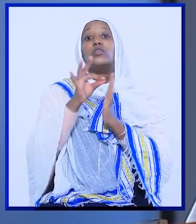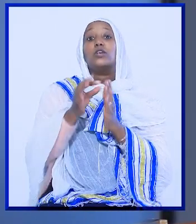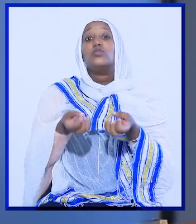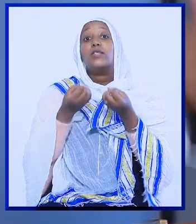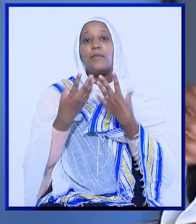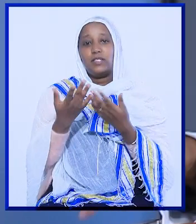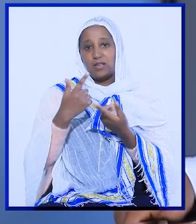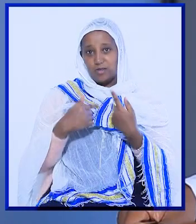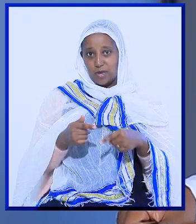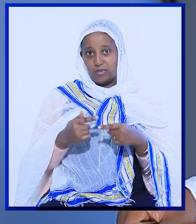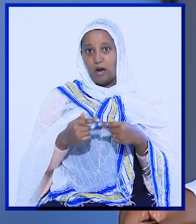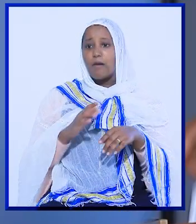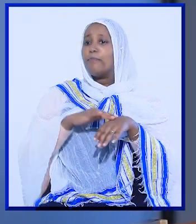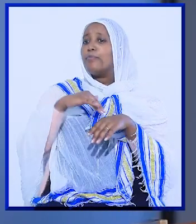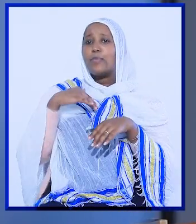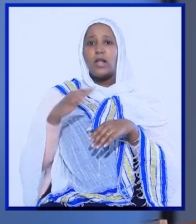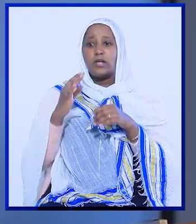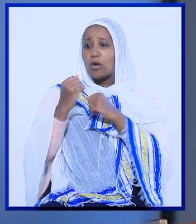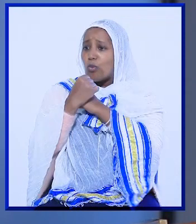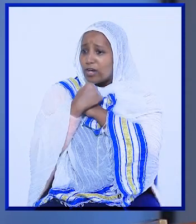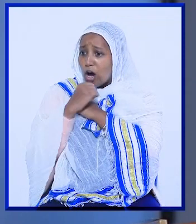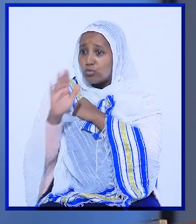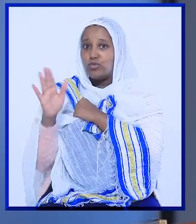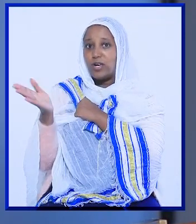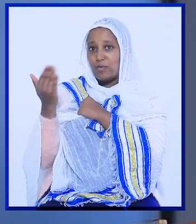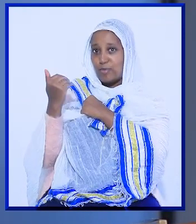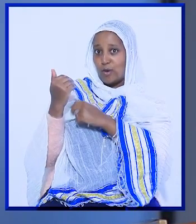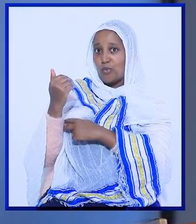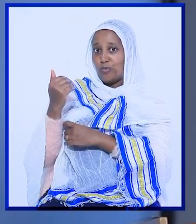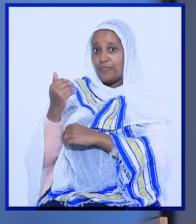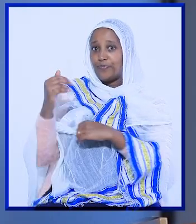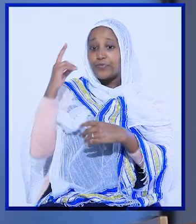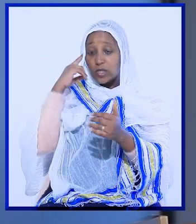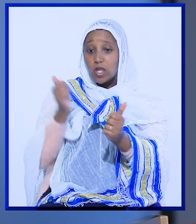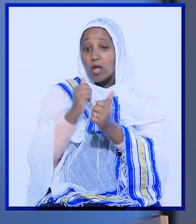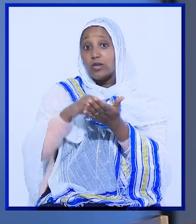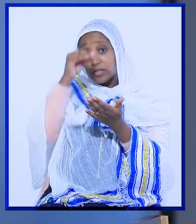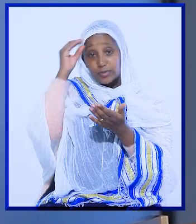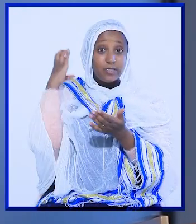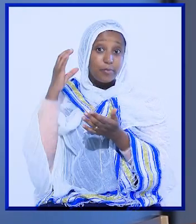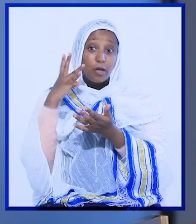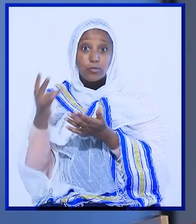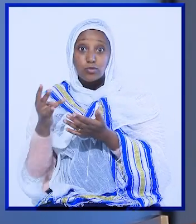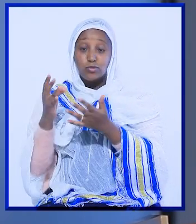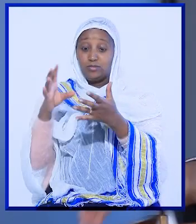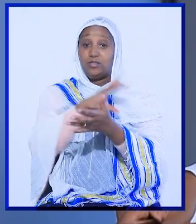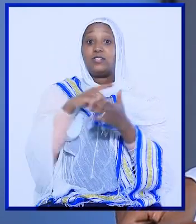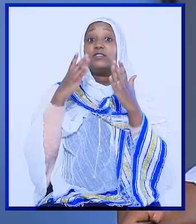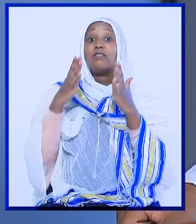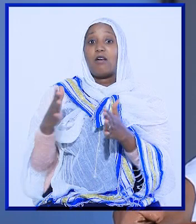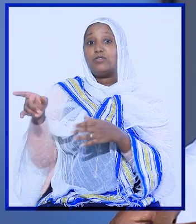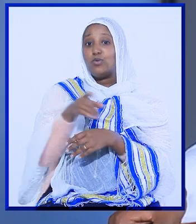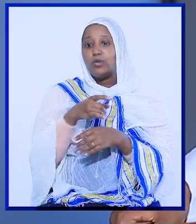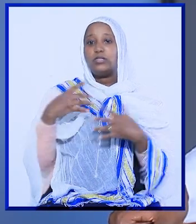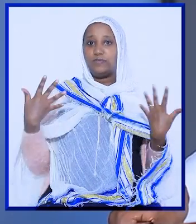የሚሆኑ ቁጥራቸው እየበረከተ ሲመጣ የበለጠም ጥልቅ ወዳጁ የነበረው የአግሪጳ ሚስት የሐዋርያትን ትምህርት ሰምታ ክርስትናውን